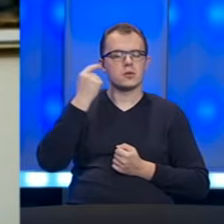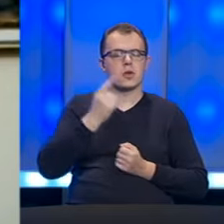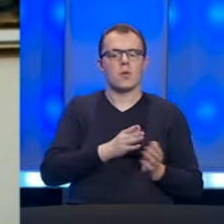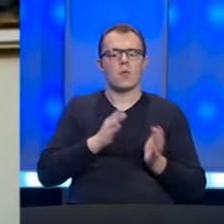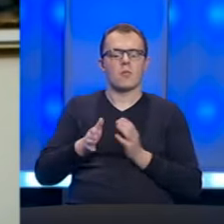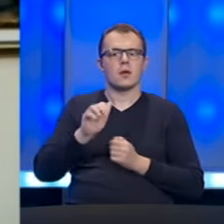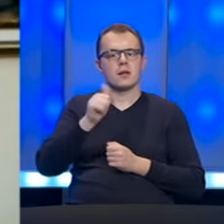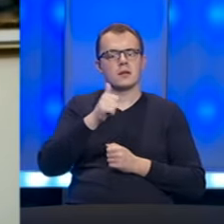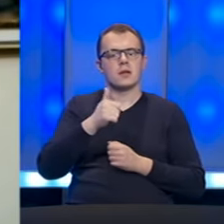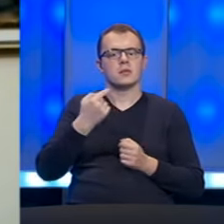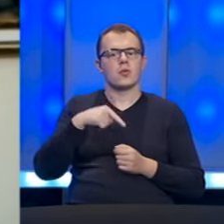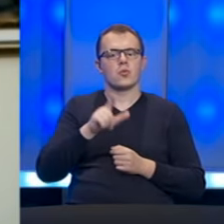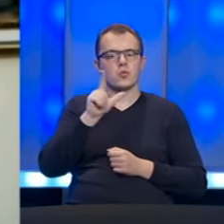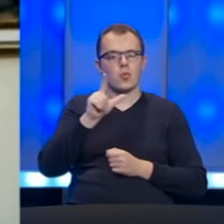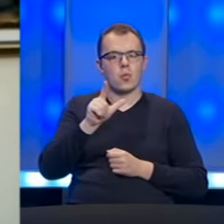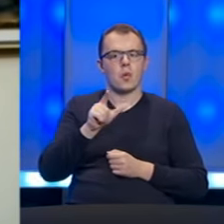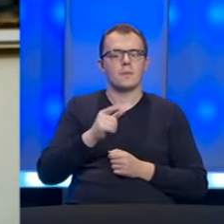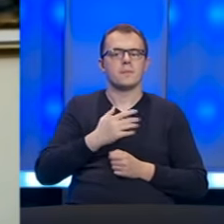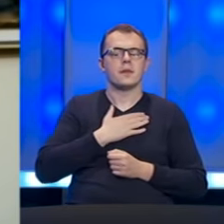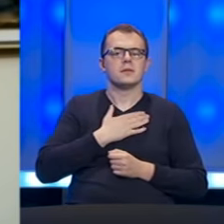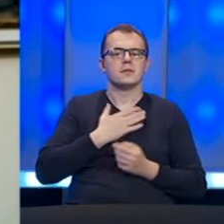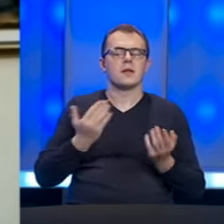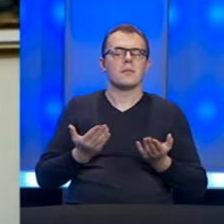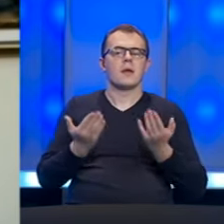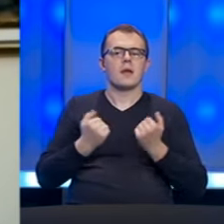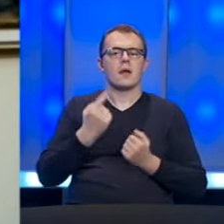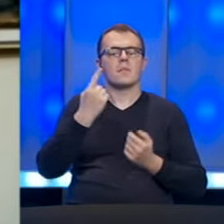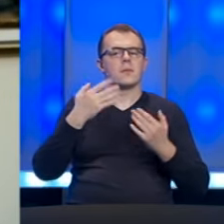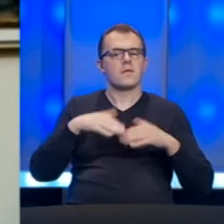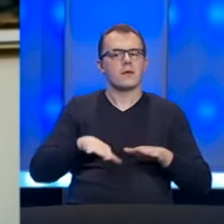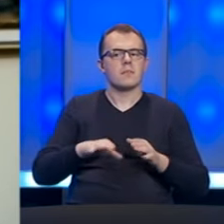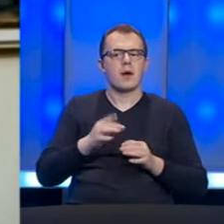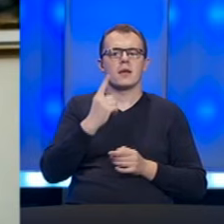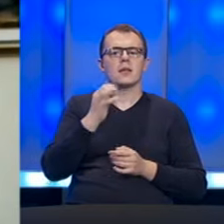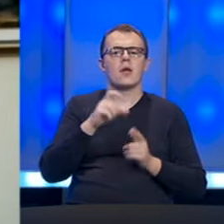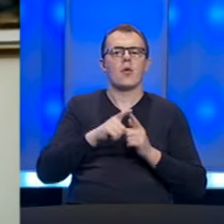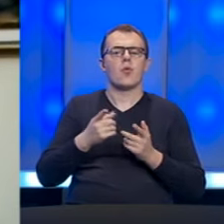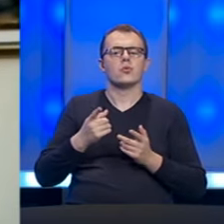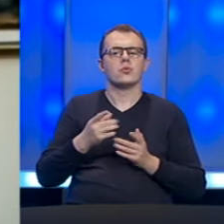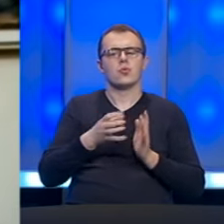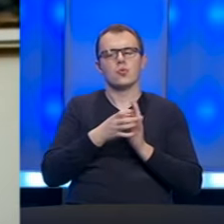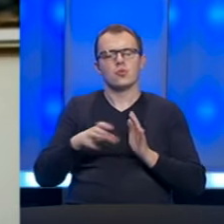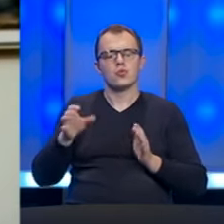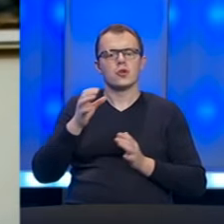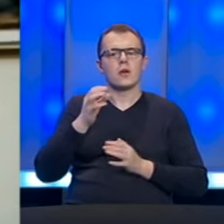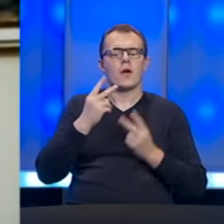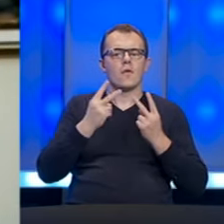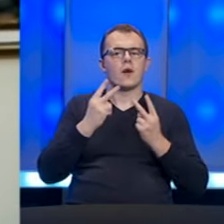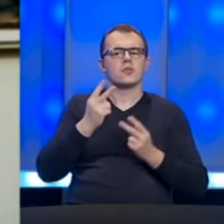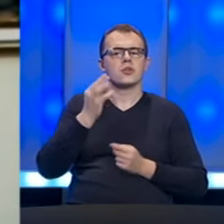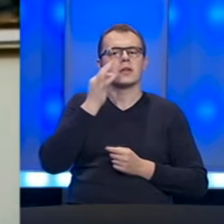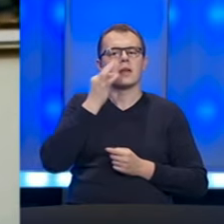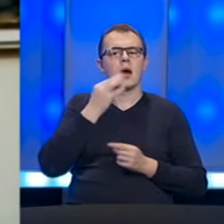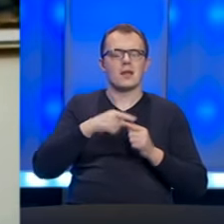pored 11. jula, za mene je 1. maj jedan od tužnijih dana upravo zbog ovih